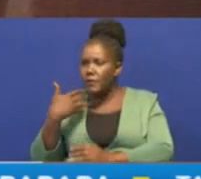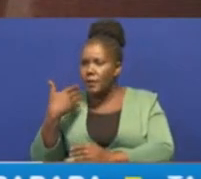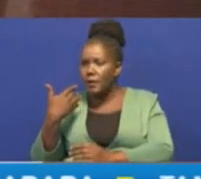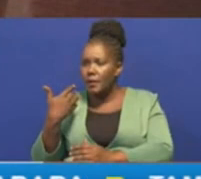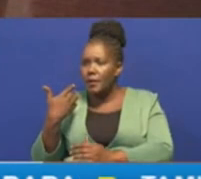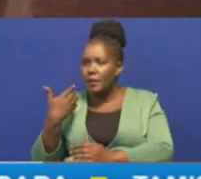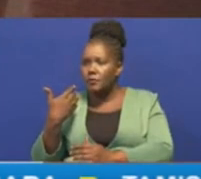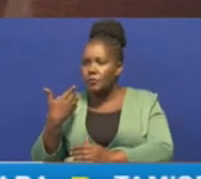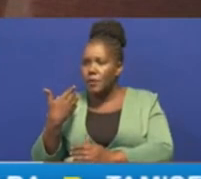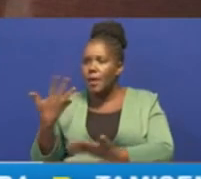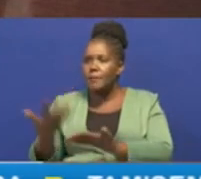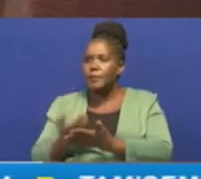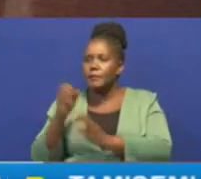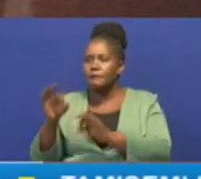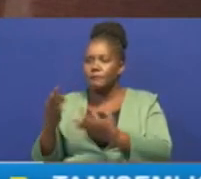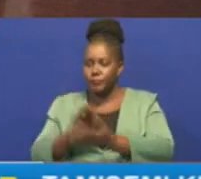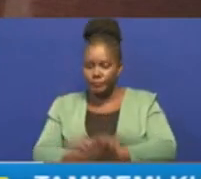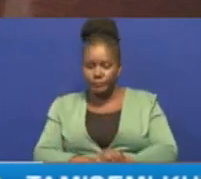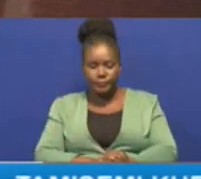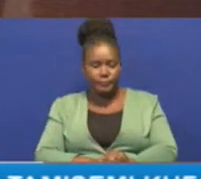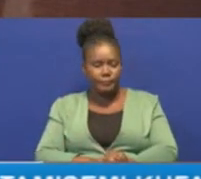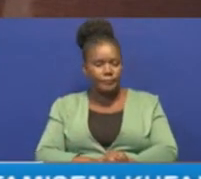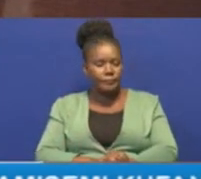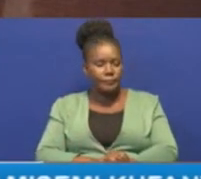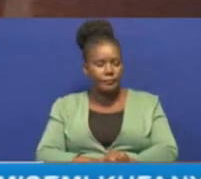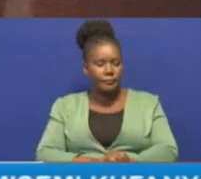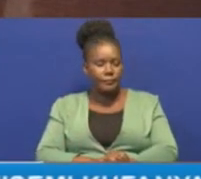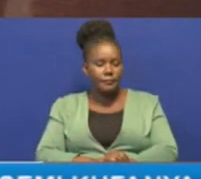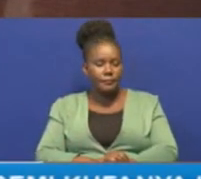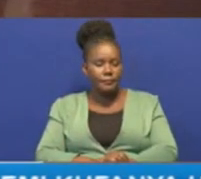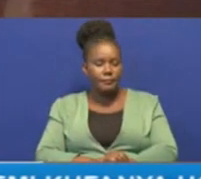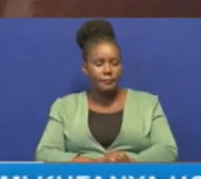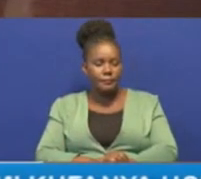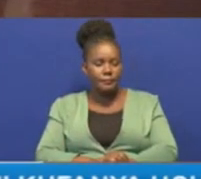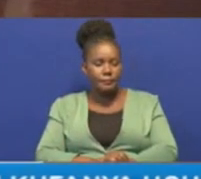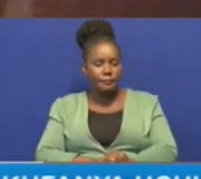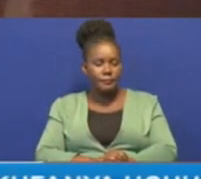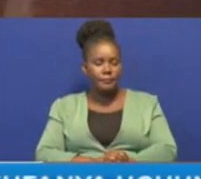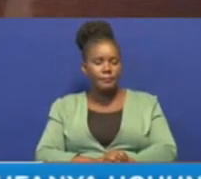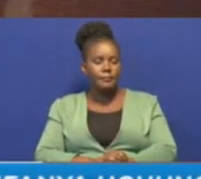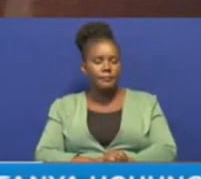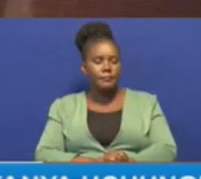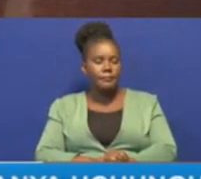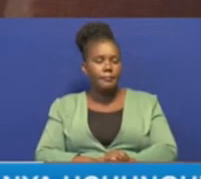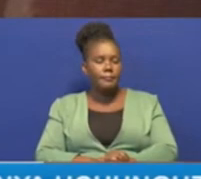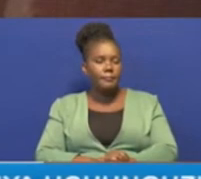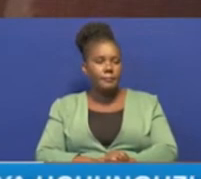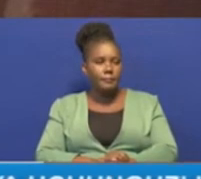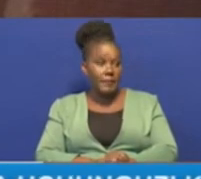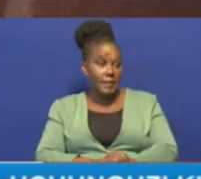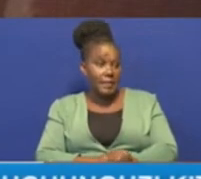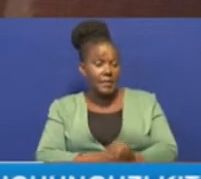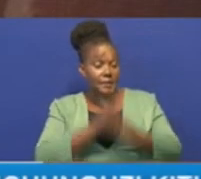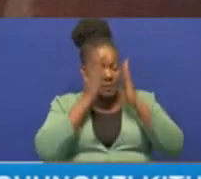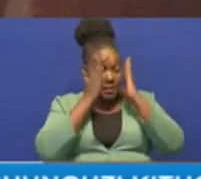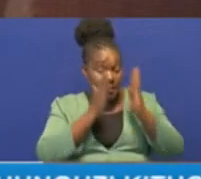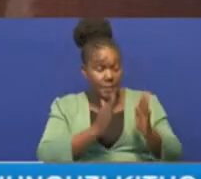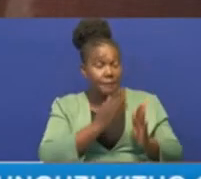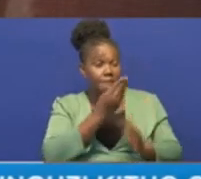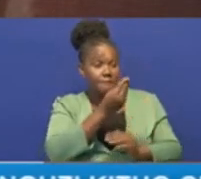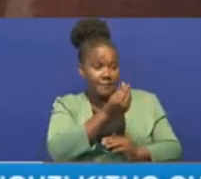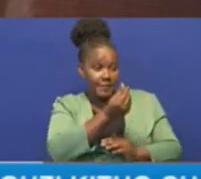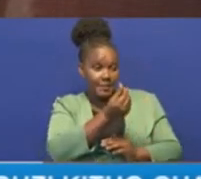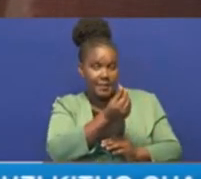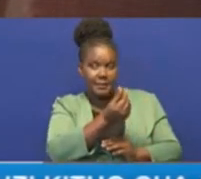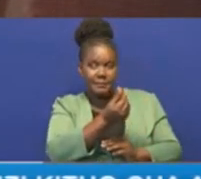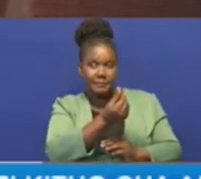fedha. Kwa mtu ambaye anapanga lakini pia anataka kuyatimiza malengo yake. Okay. Nidhamu ya fedha kwanza